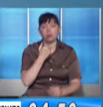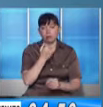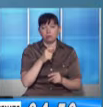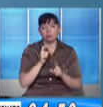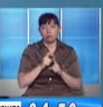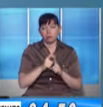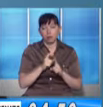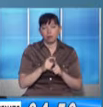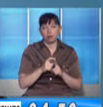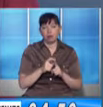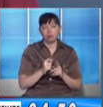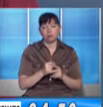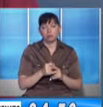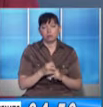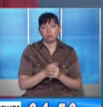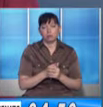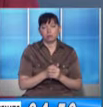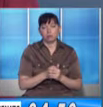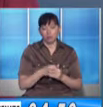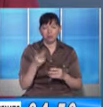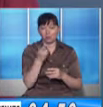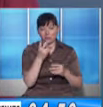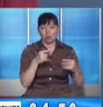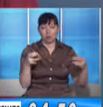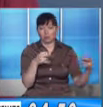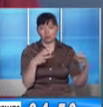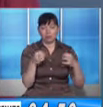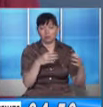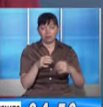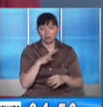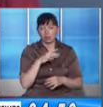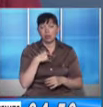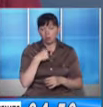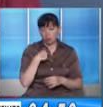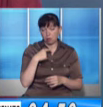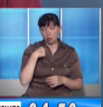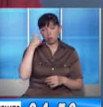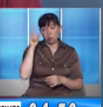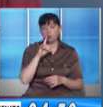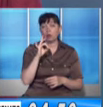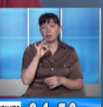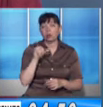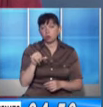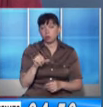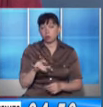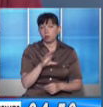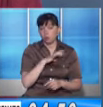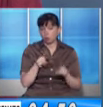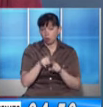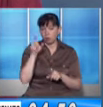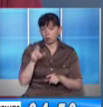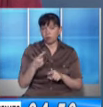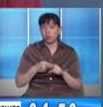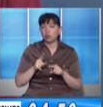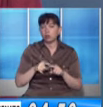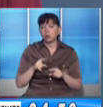replicile pe care le-ați avut cu domnul Perciun și mi-am amintit că domnul Renat Usatăi era un personaj care figura